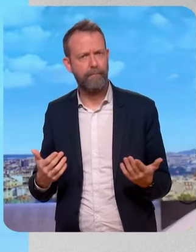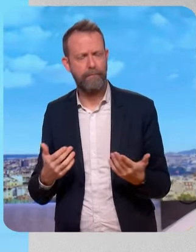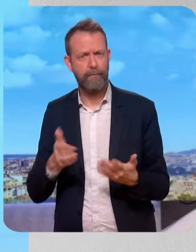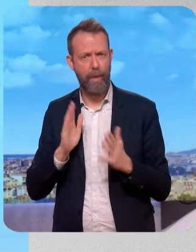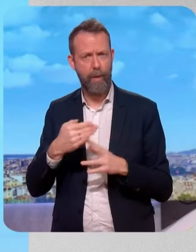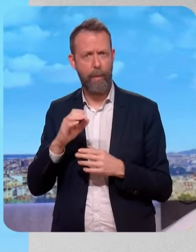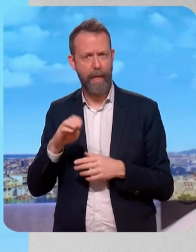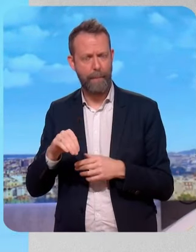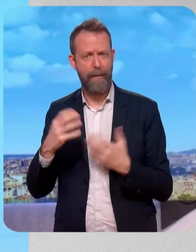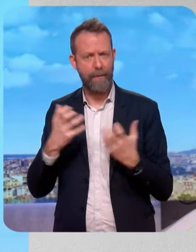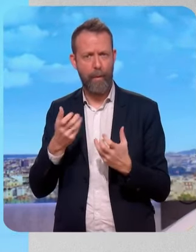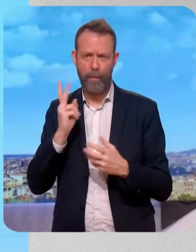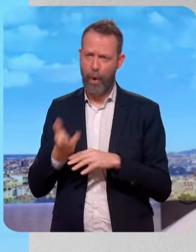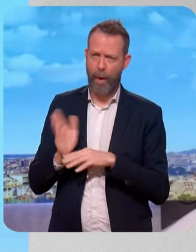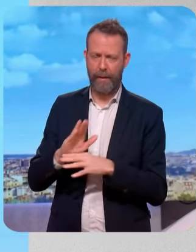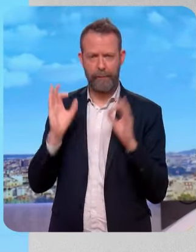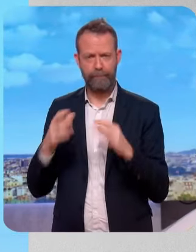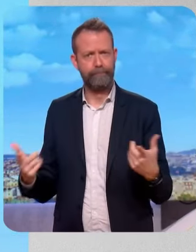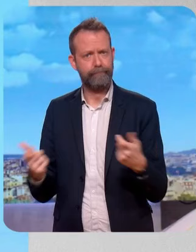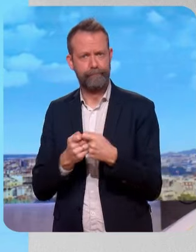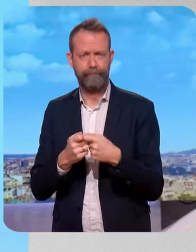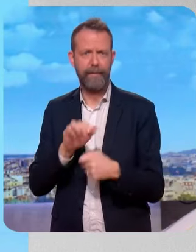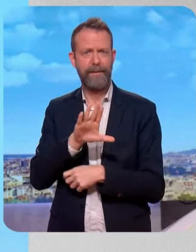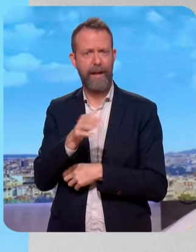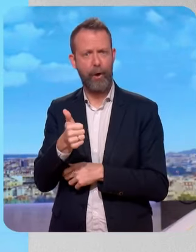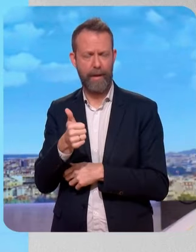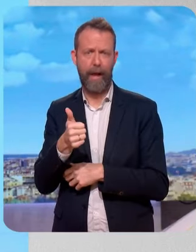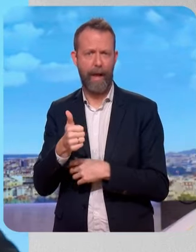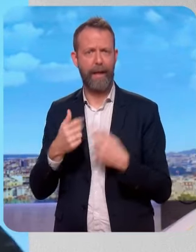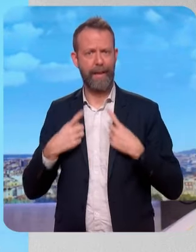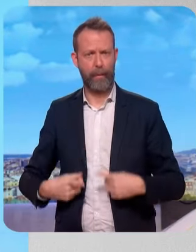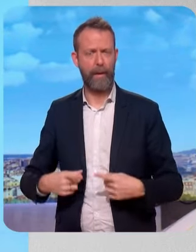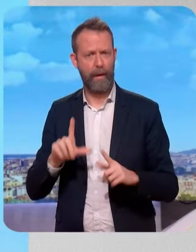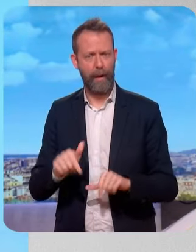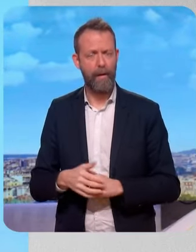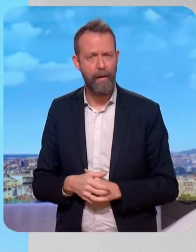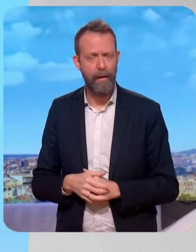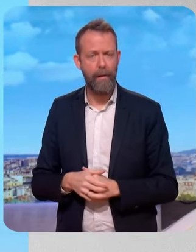d'être représenté à la hauteur des 51 députés qu'il contient dans cette majorité?